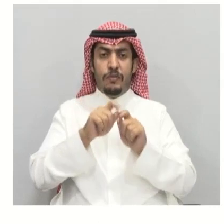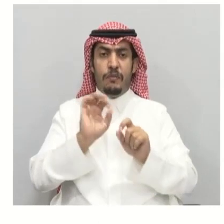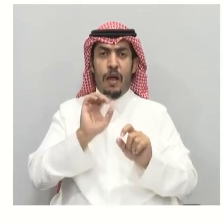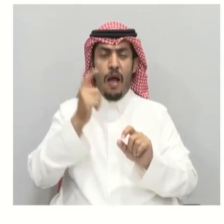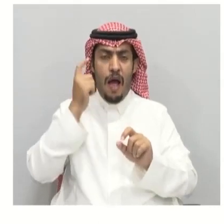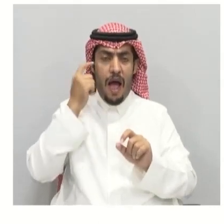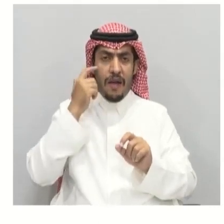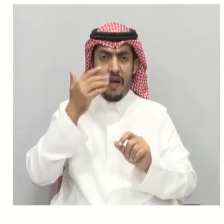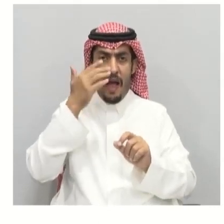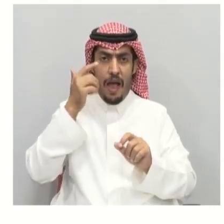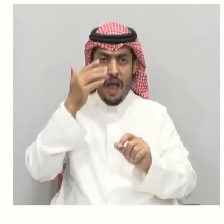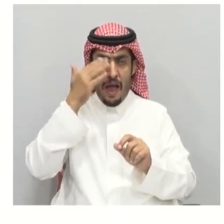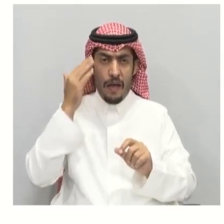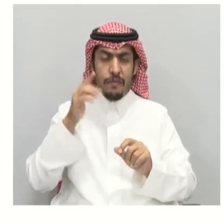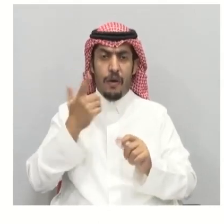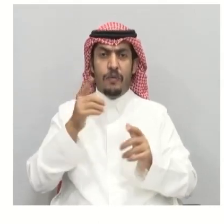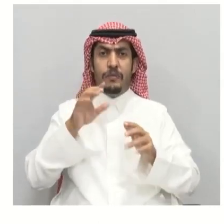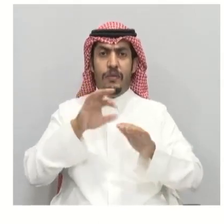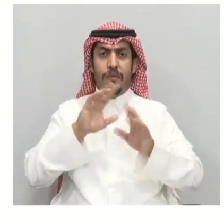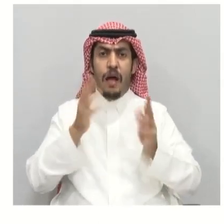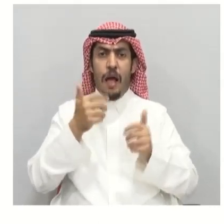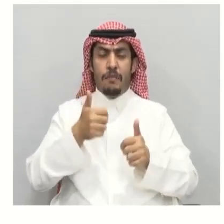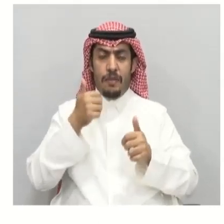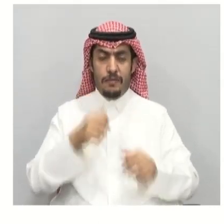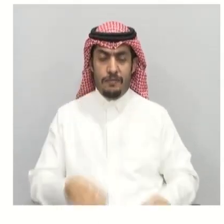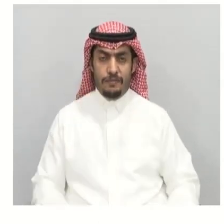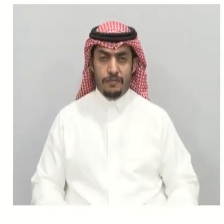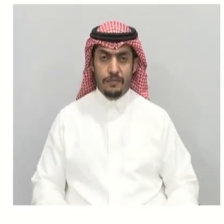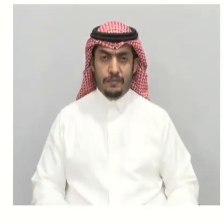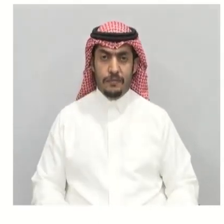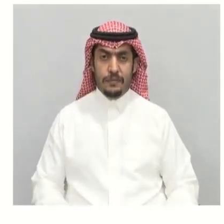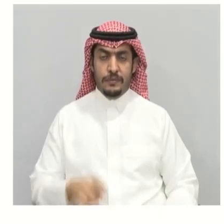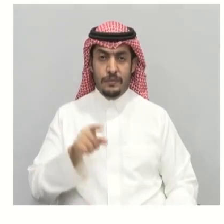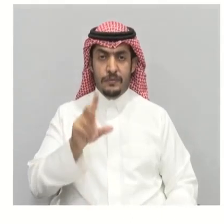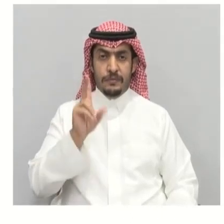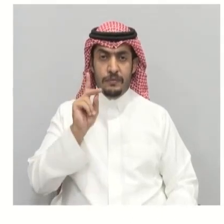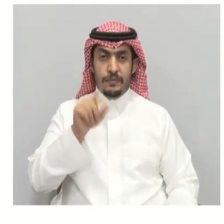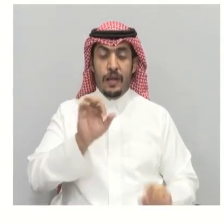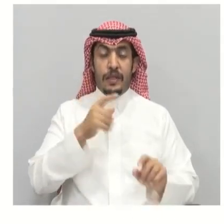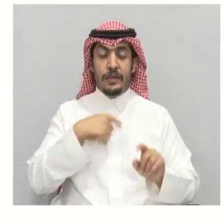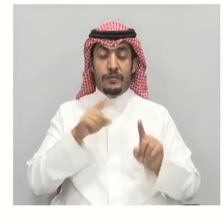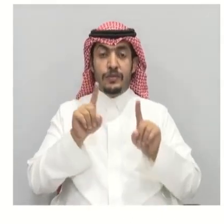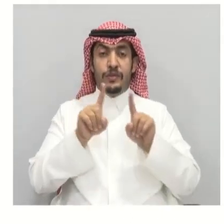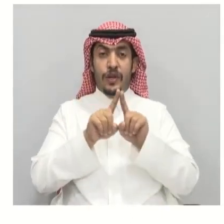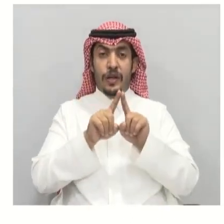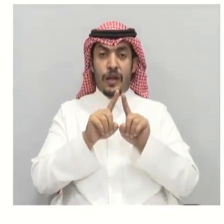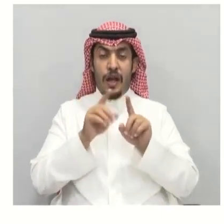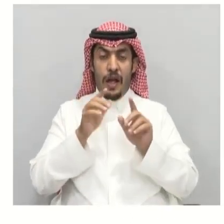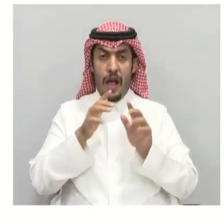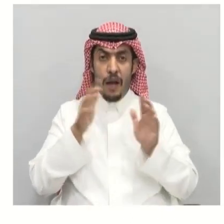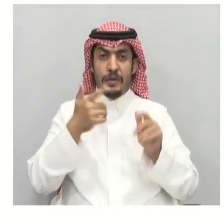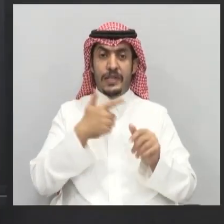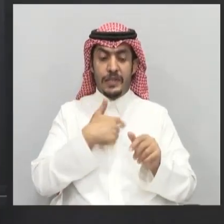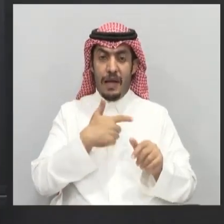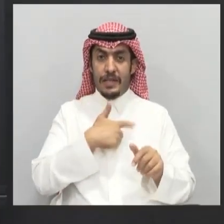كعلم الغيب او التصرف في الكون وتدبيره وهذا المثال الثاني هو شرك في الاسماء والصفات